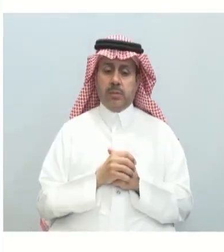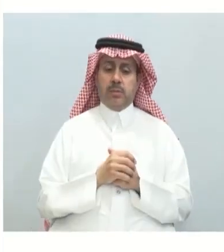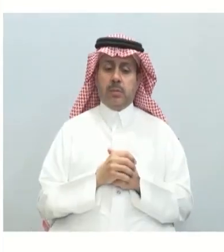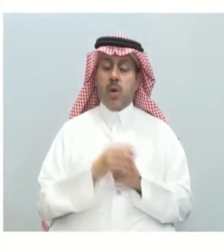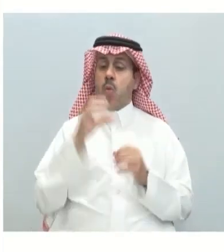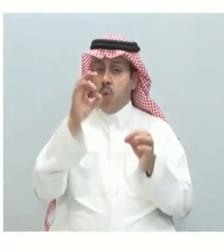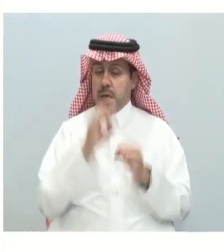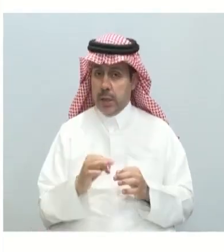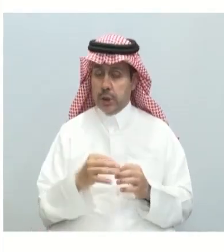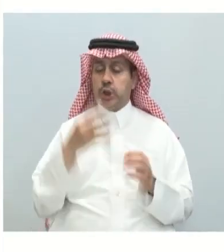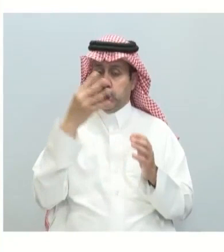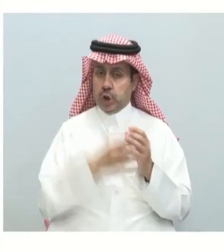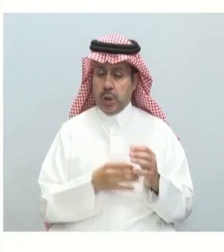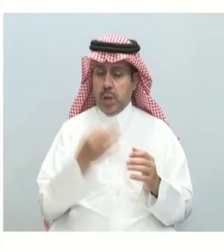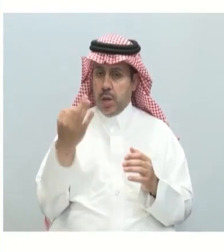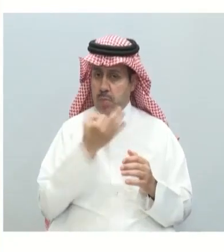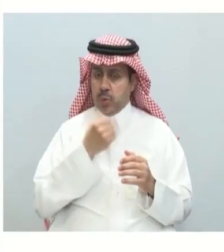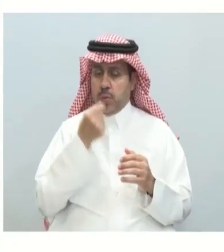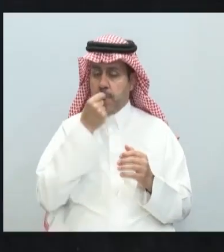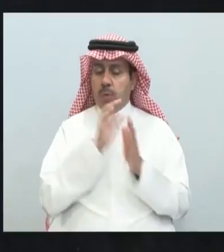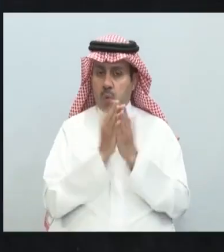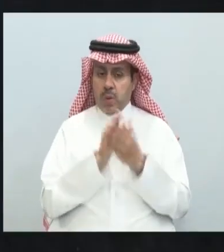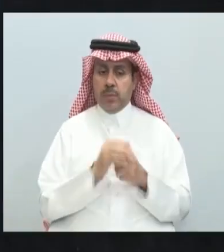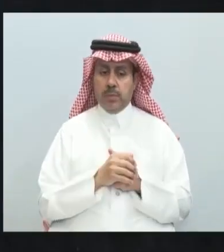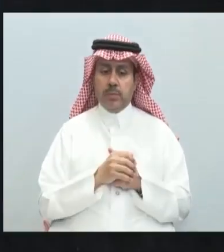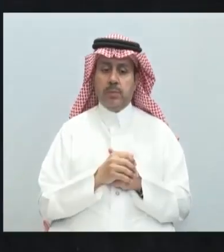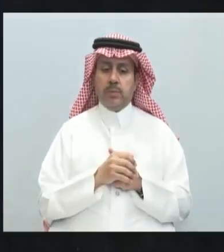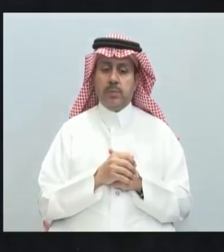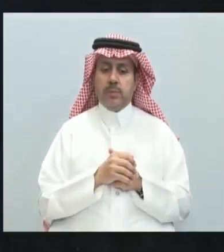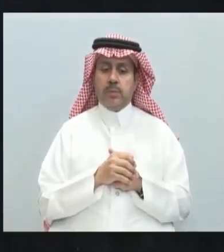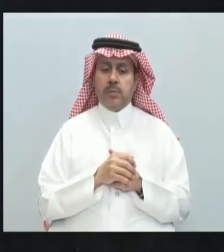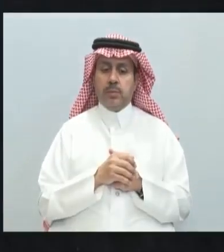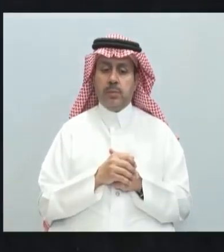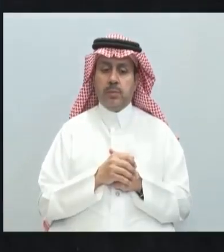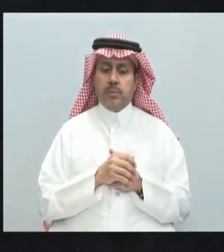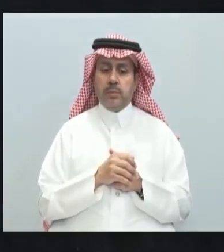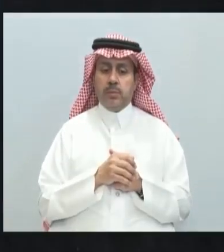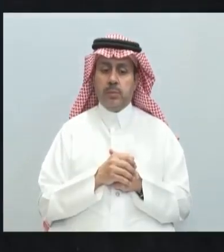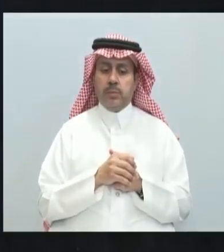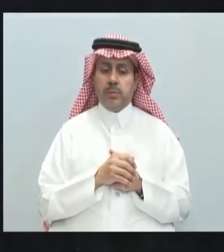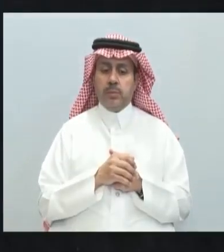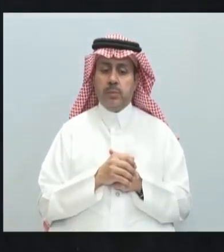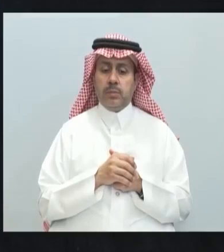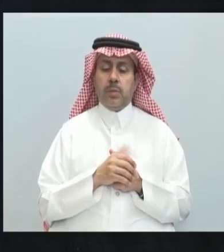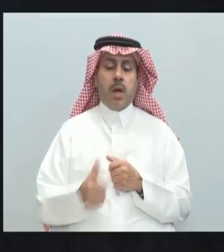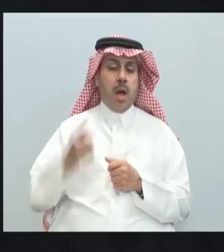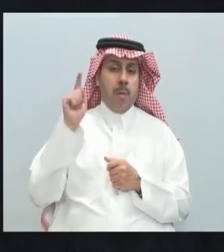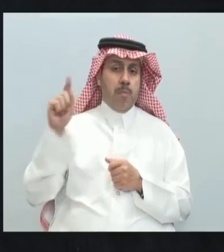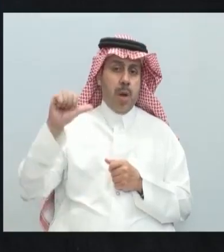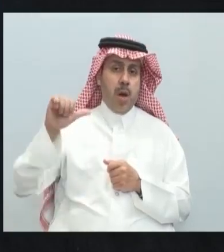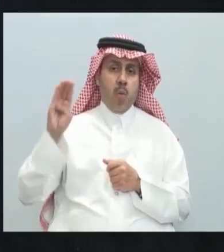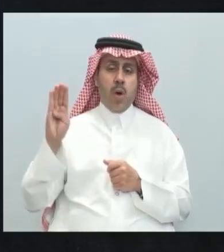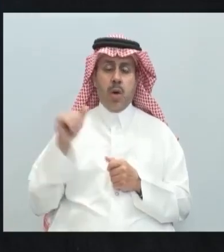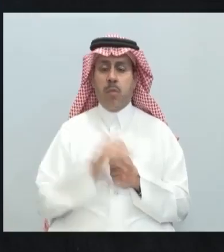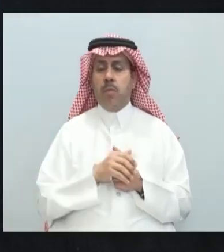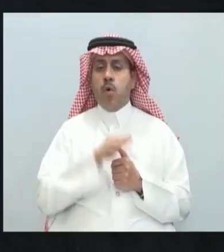شرعيه اي متلو يتلوها الانسان في كتاب الله جل وعلا في قوله ابويكم من